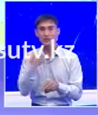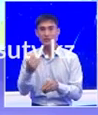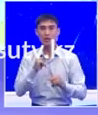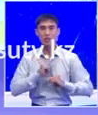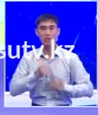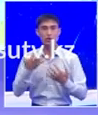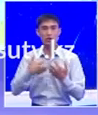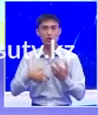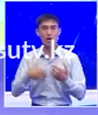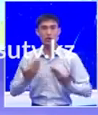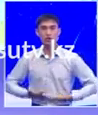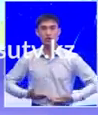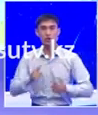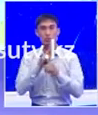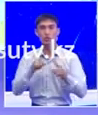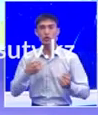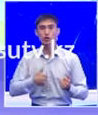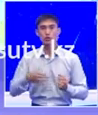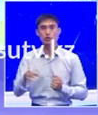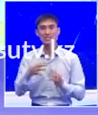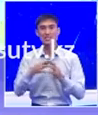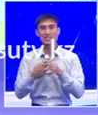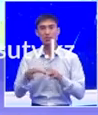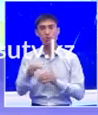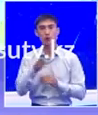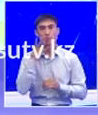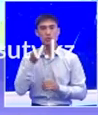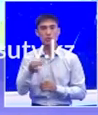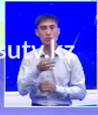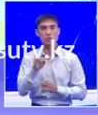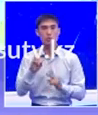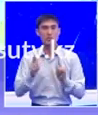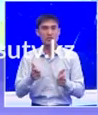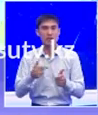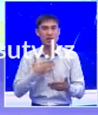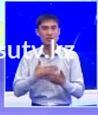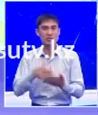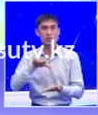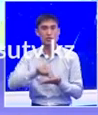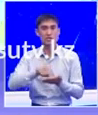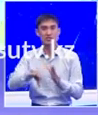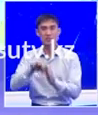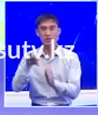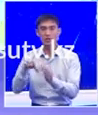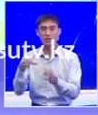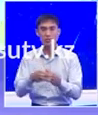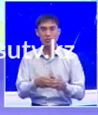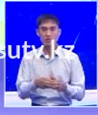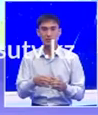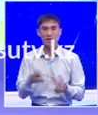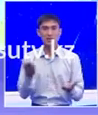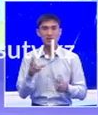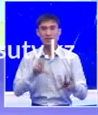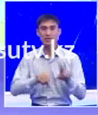музей жамбылского а сельского округа алматинской области что подтверждает их активное участие в избирательной кампании какие надежды